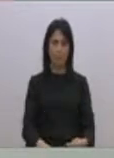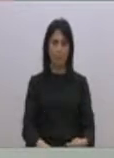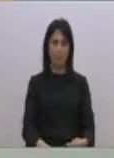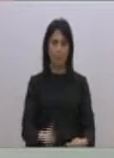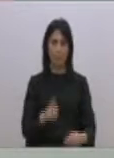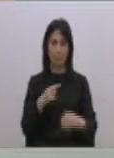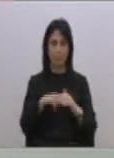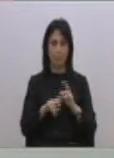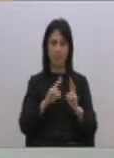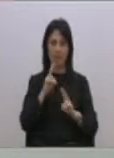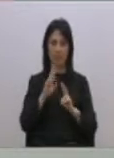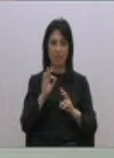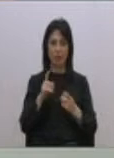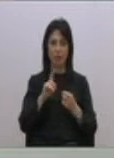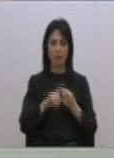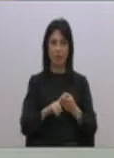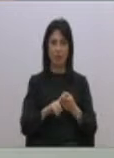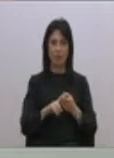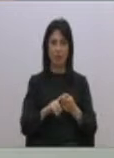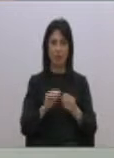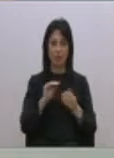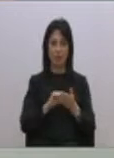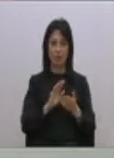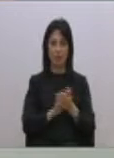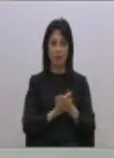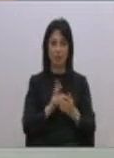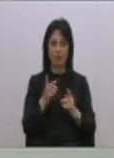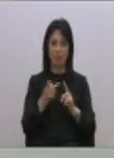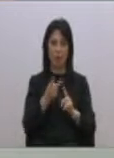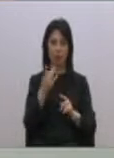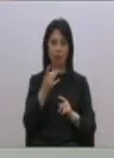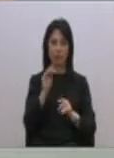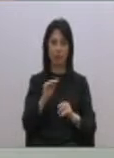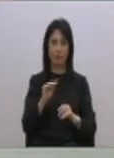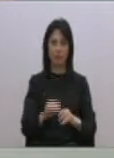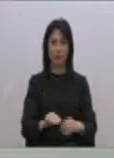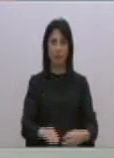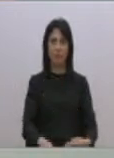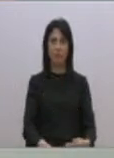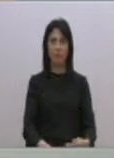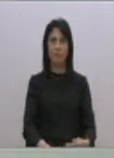Radgan, ca să ciri asta, dacă aș fi, cea na țării, me ordeva urge.